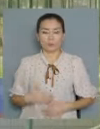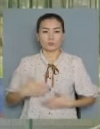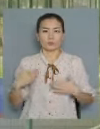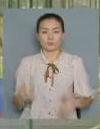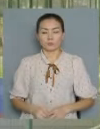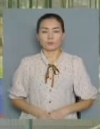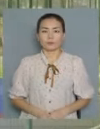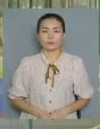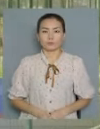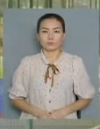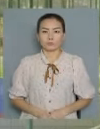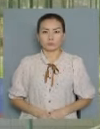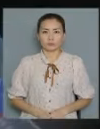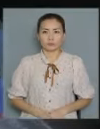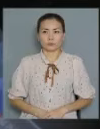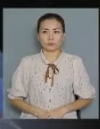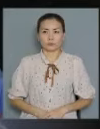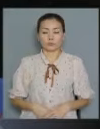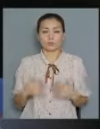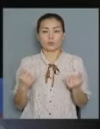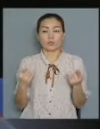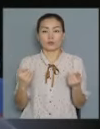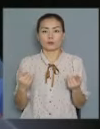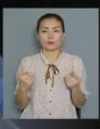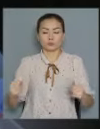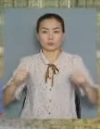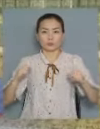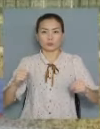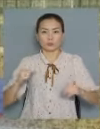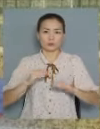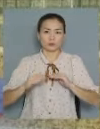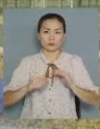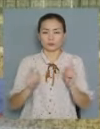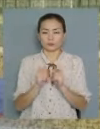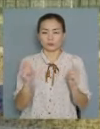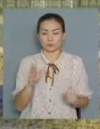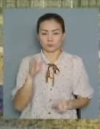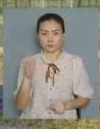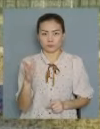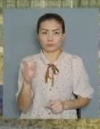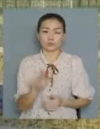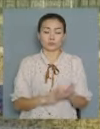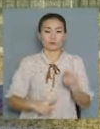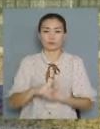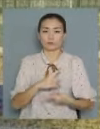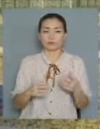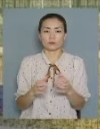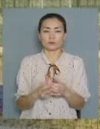білдіреміз. Рахмет баршаңызға. Бүгін үлкен бір спорт алаңын ашып жатыр. Әрине біз